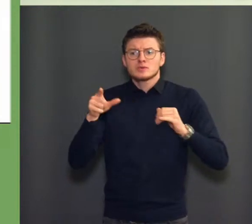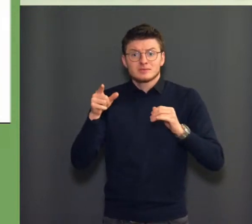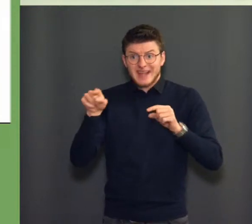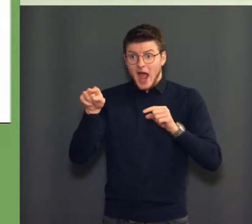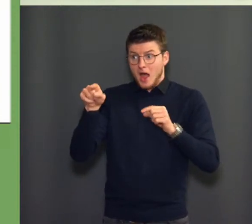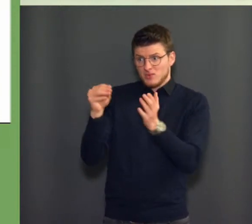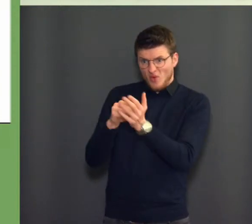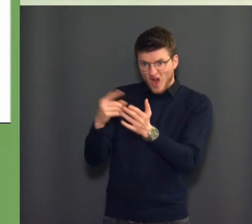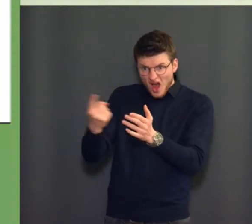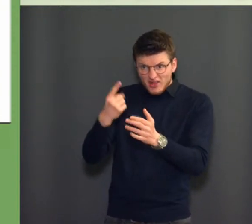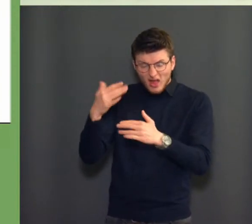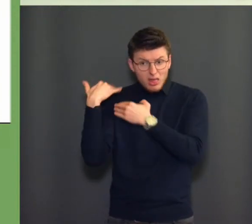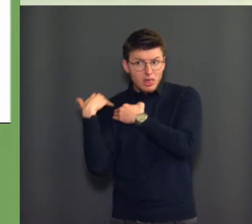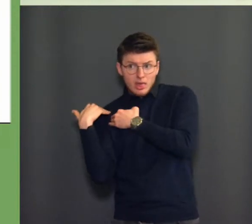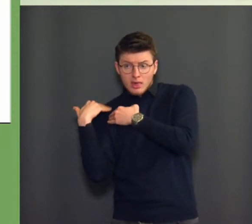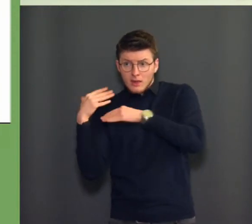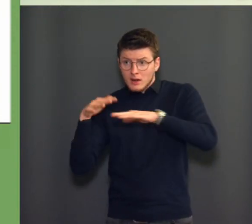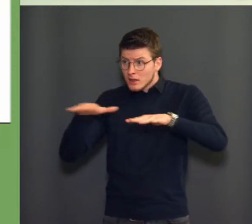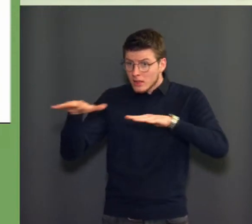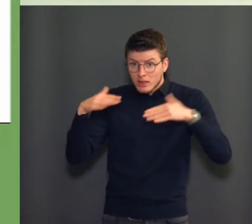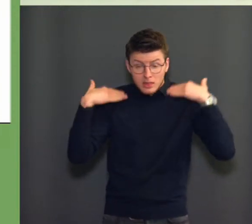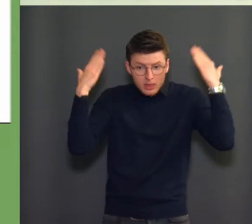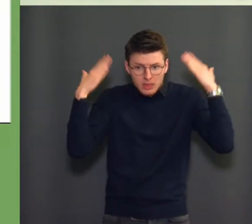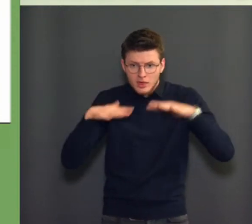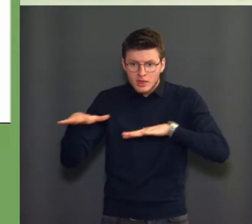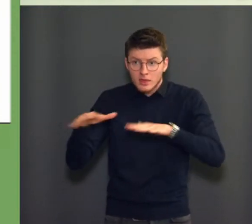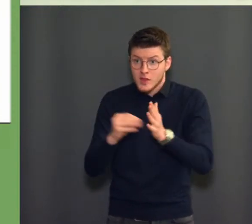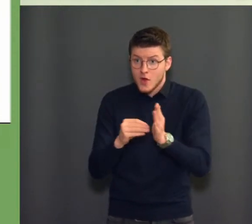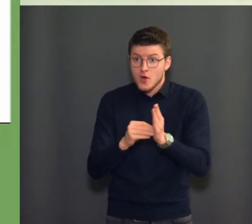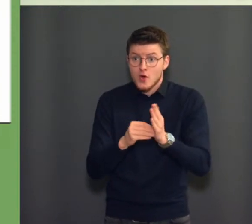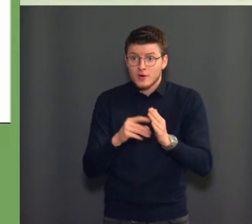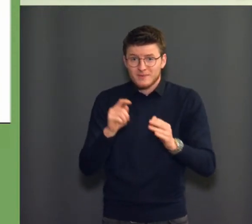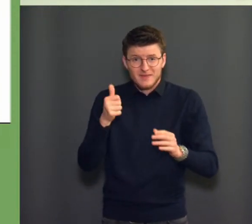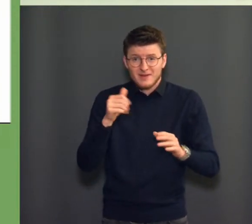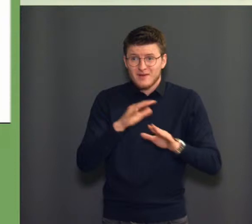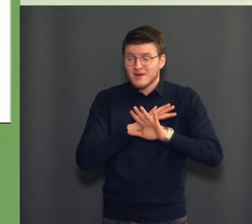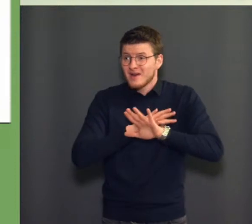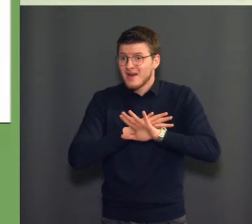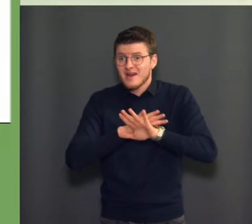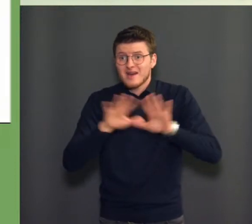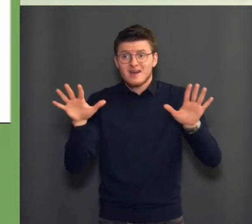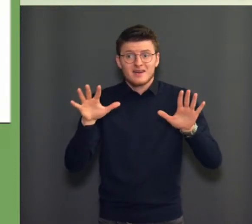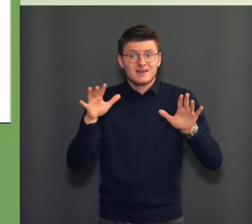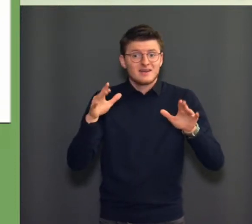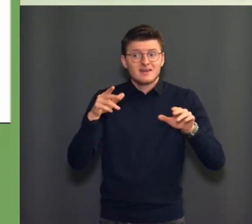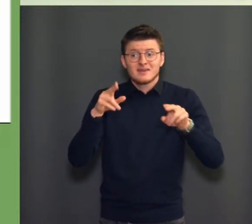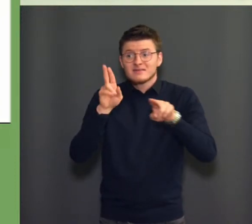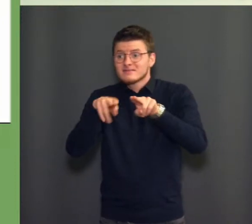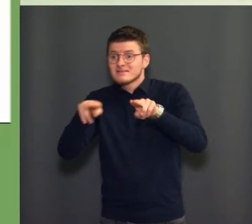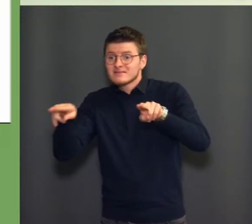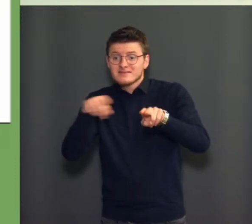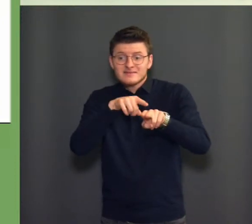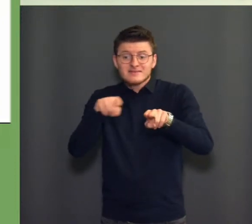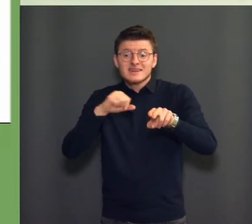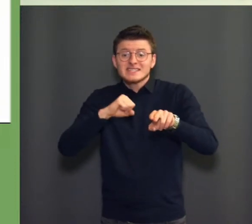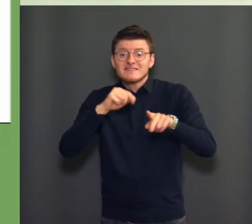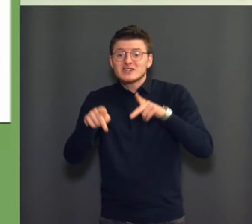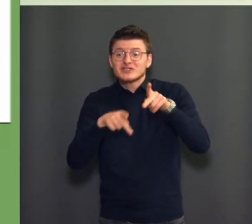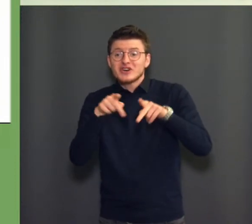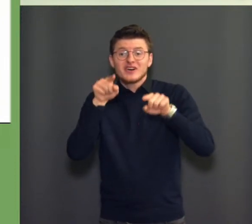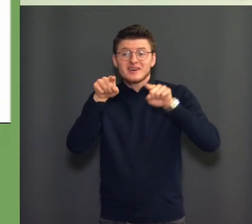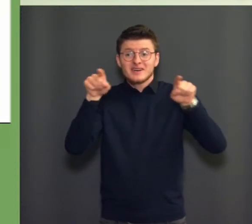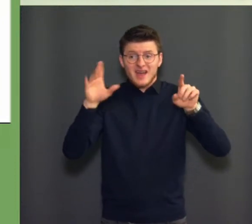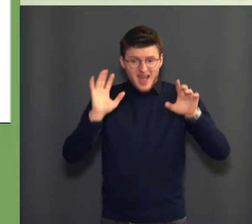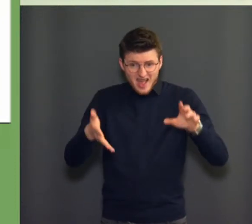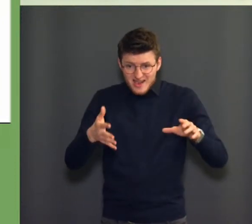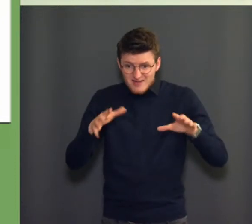bedden op intensieve zorgen zijn momenteel ingenomen door zowel COVID- als niet-COVID-patiënten. En dat kan u hier op